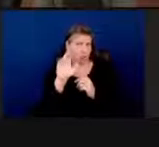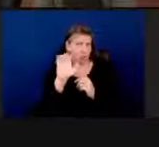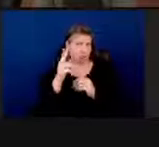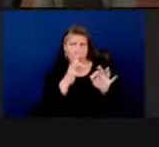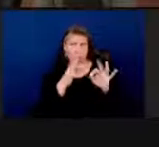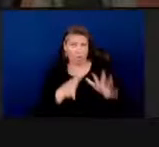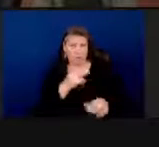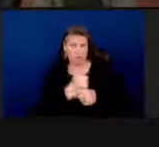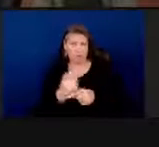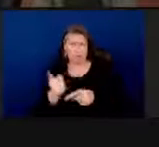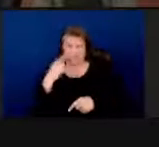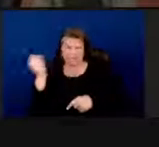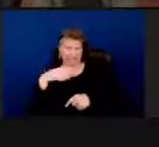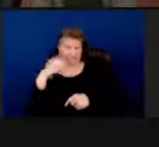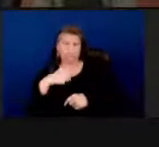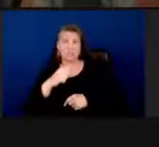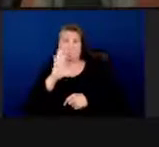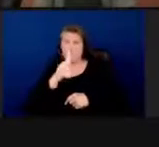منسقين